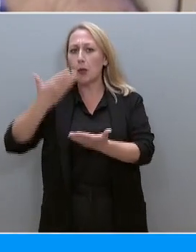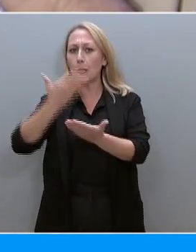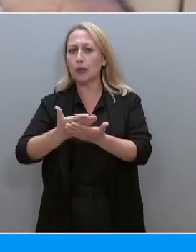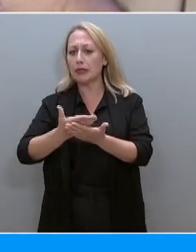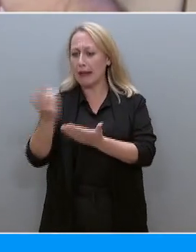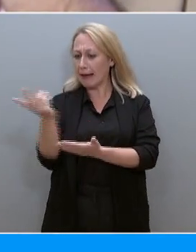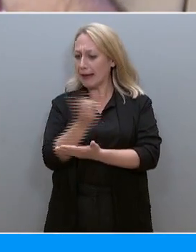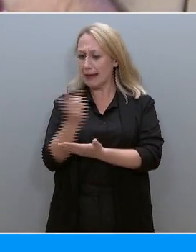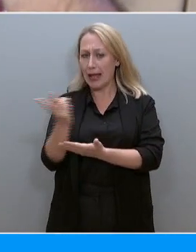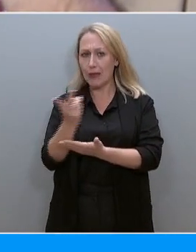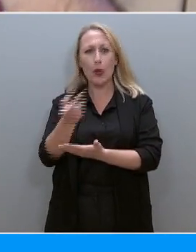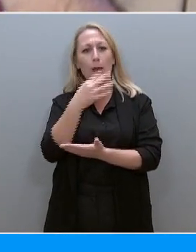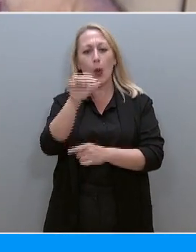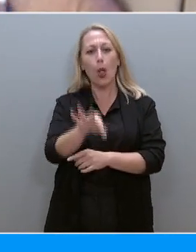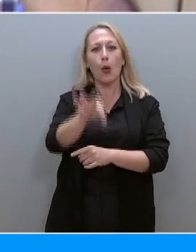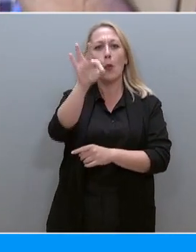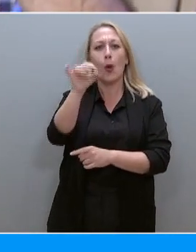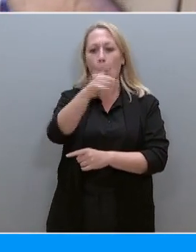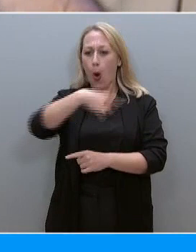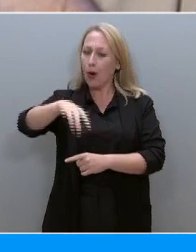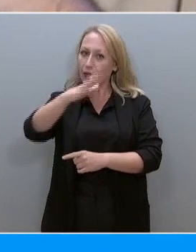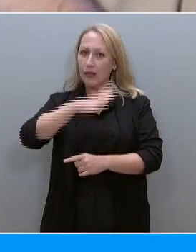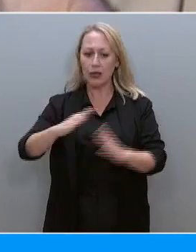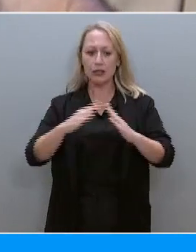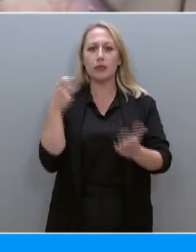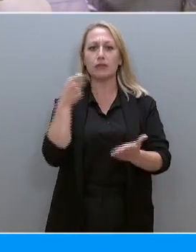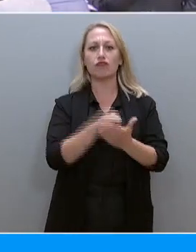ροπή προς την ιδιοκατοίκηση?